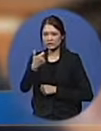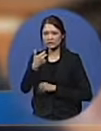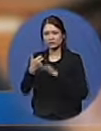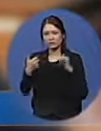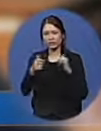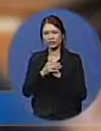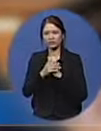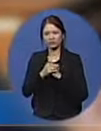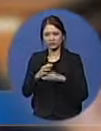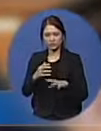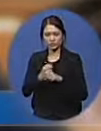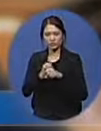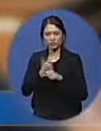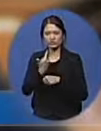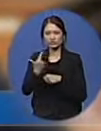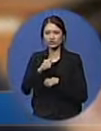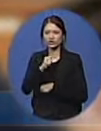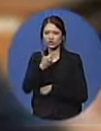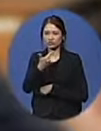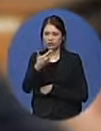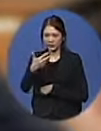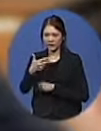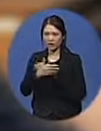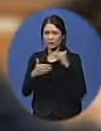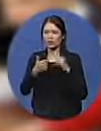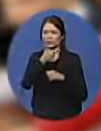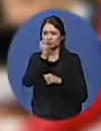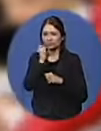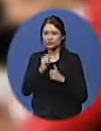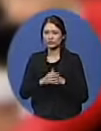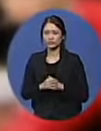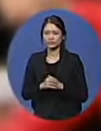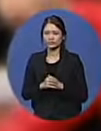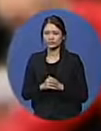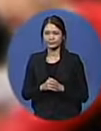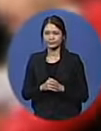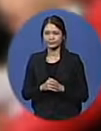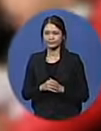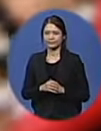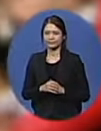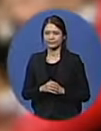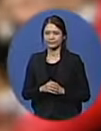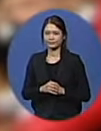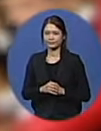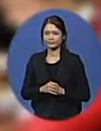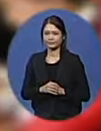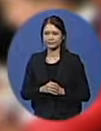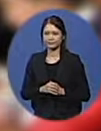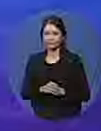있어 6,608명의 교사가 부족한 상황입니다. 복지TV 뉴스 이솔립입니다.